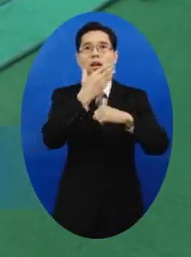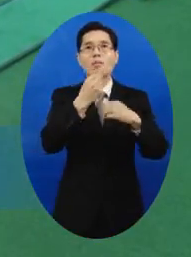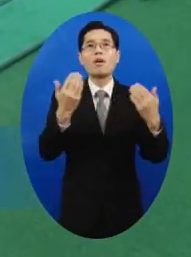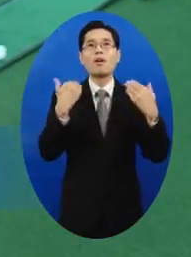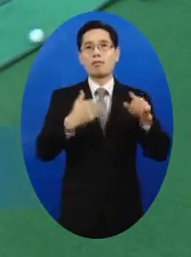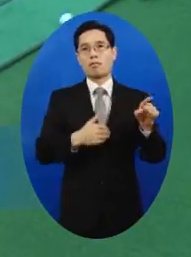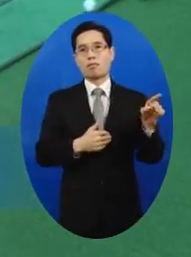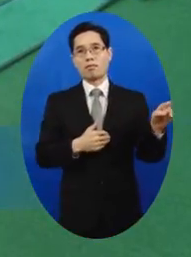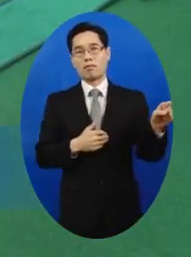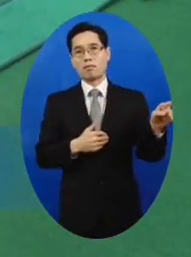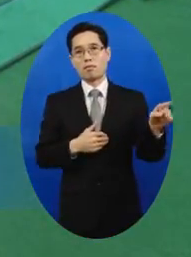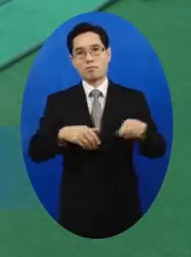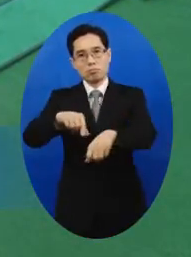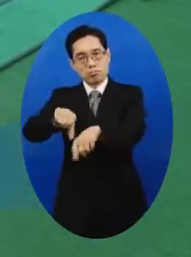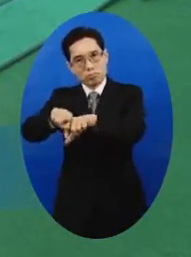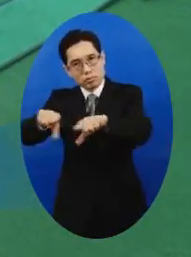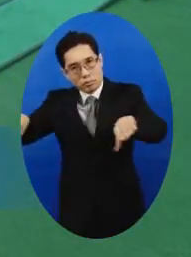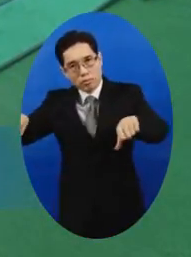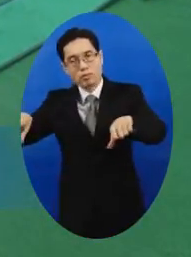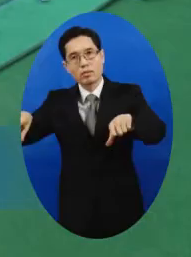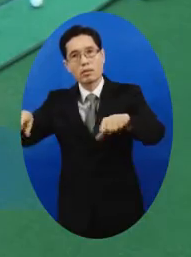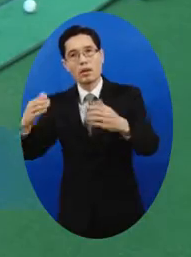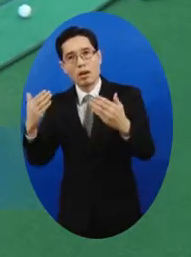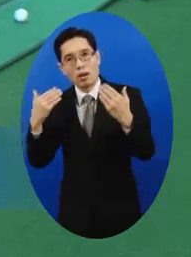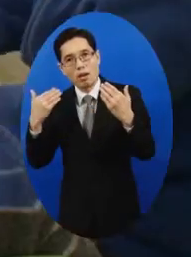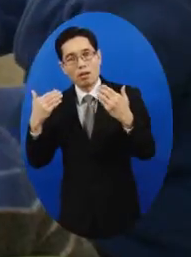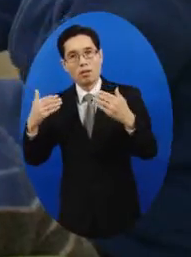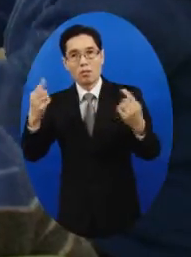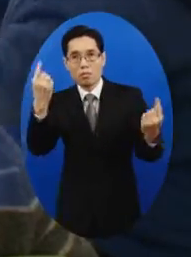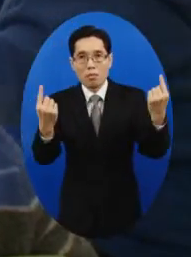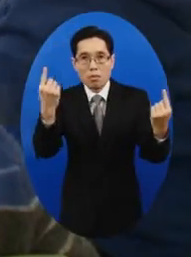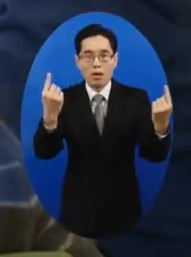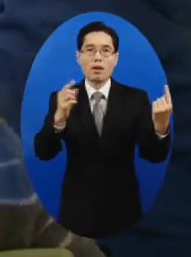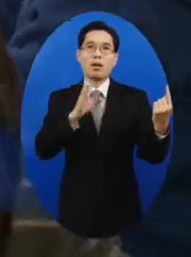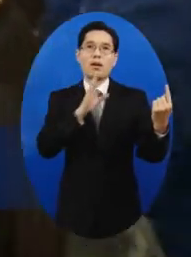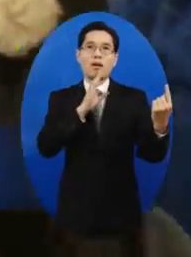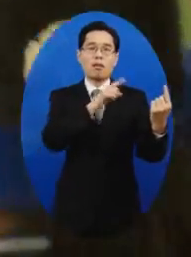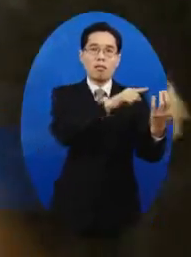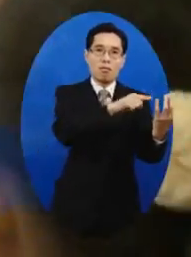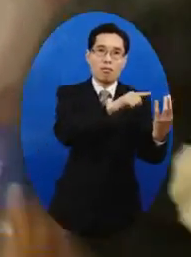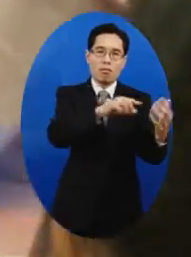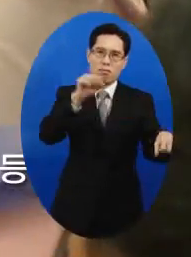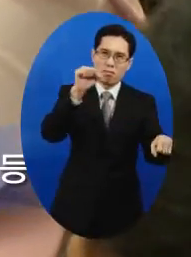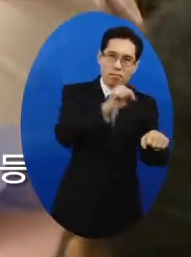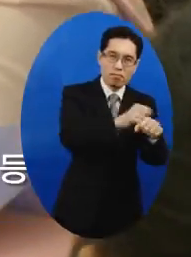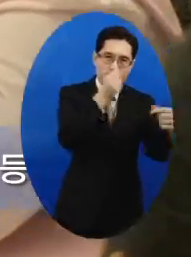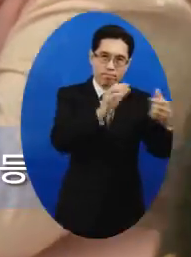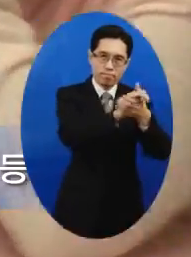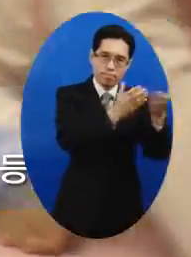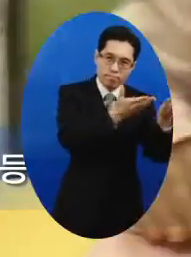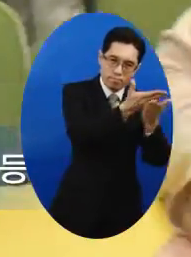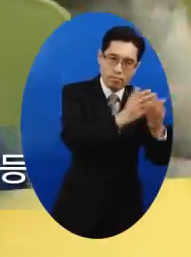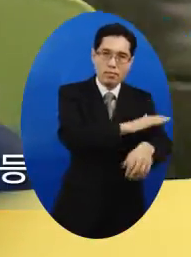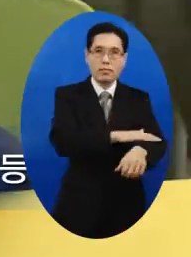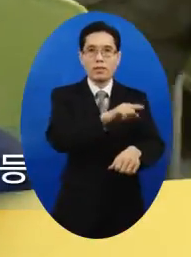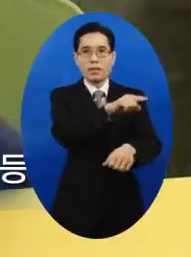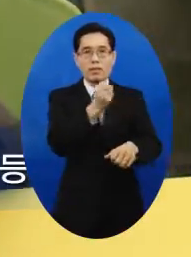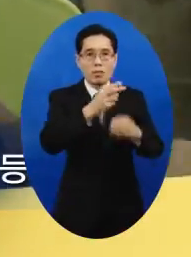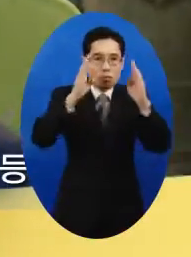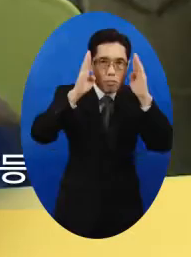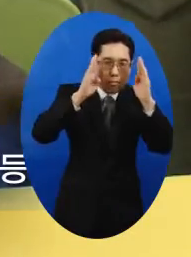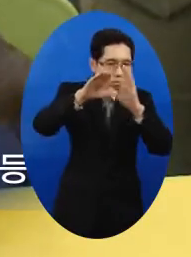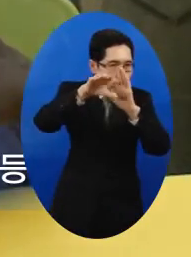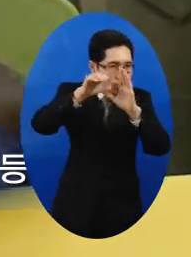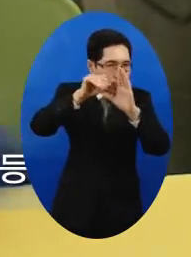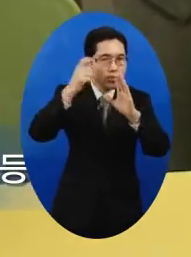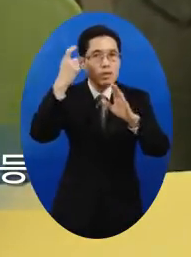행복학교 학생들은 특성화된 행복 교육과정 운영으로 일반 학교 학생들에 비해 교우관계가 돈 독하고 학습